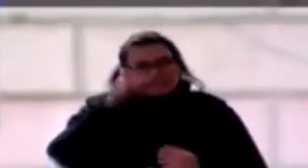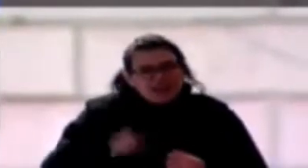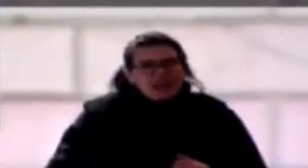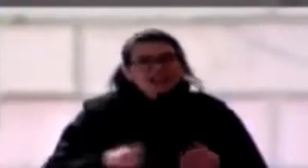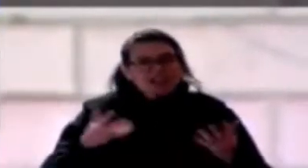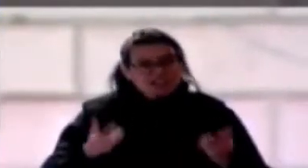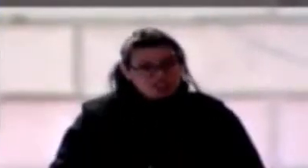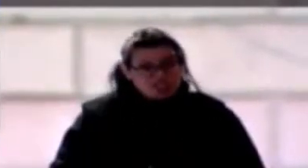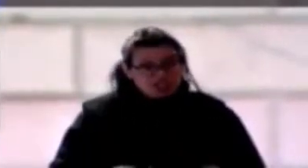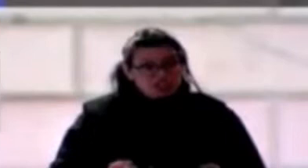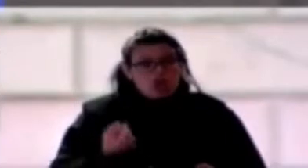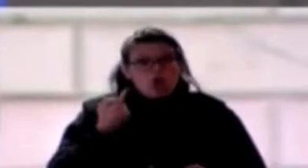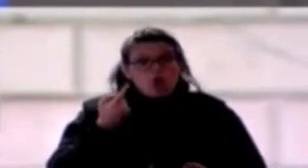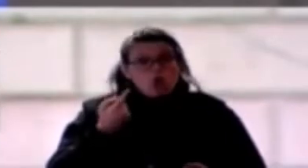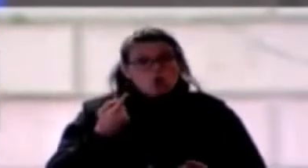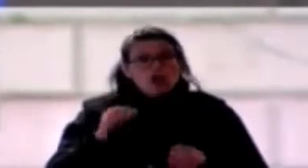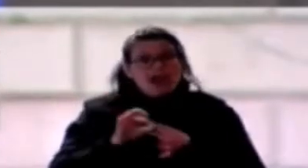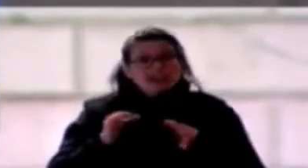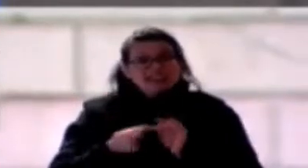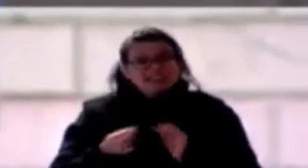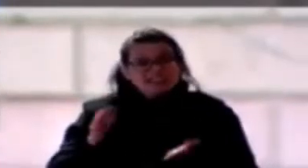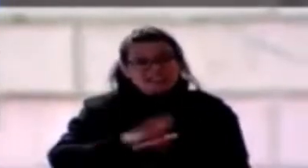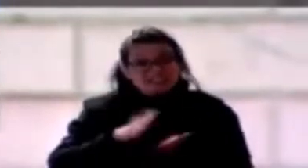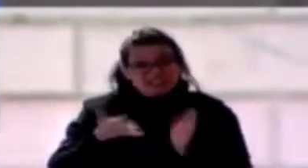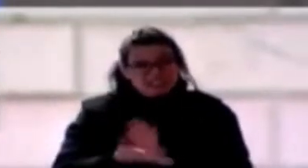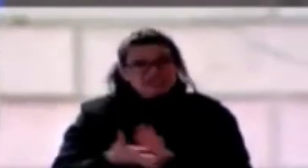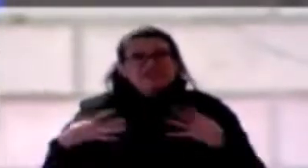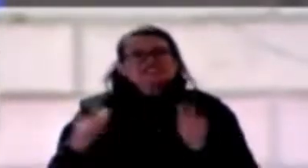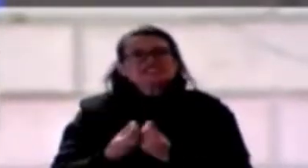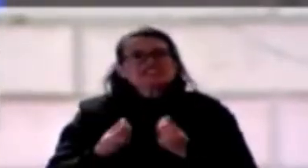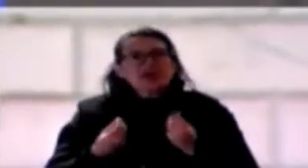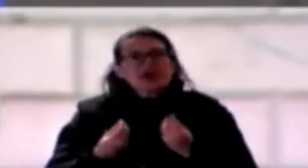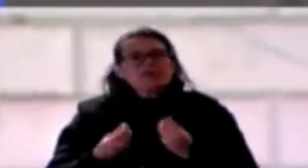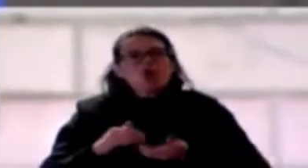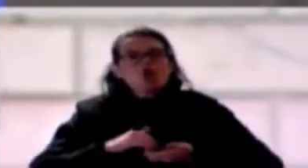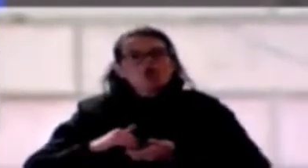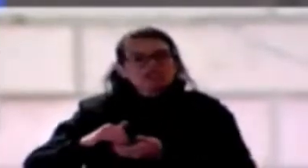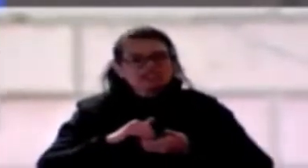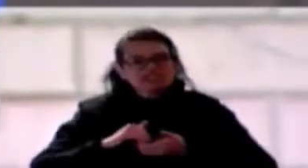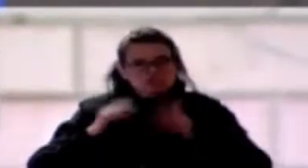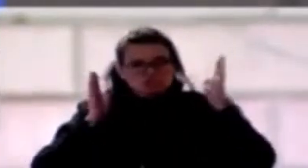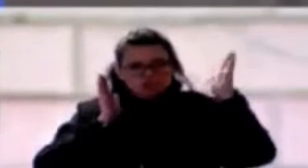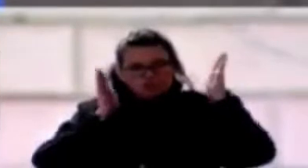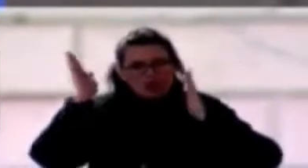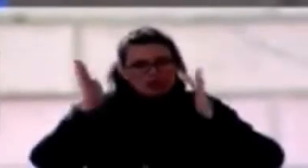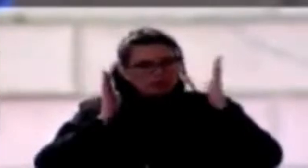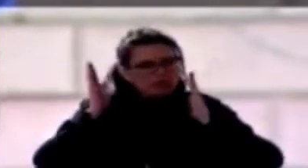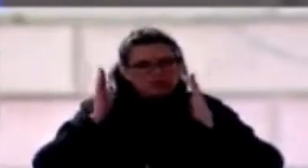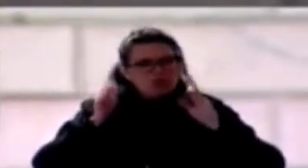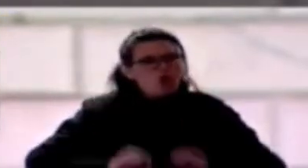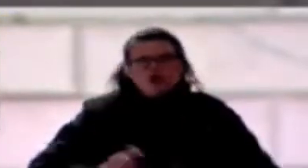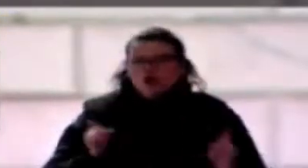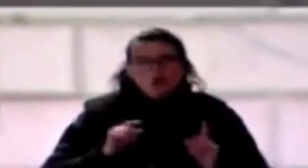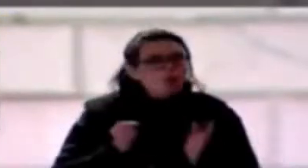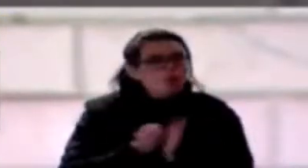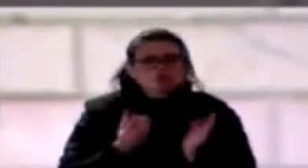una trattativa con la criminalità organizzata, non può succedere che quello che è successo nel nostro Paese.